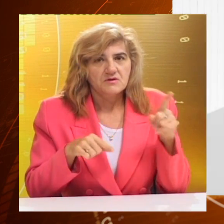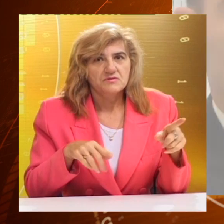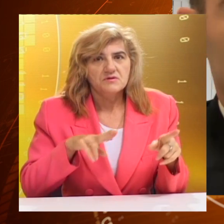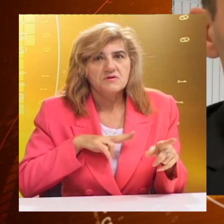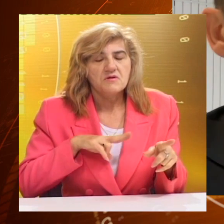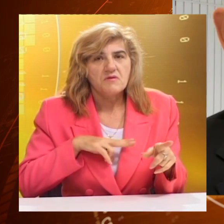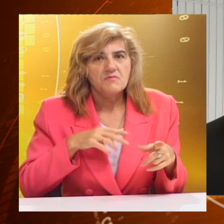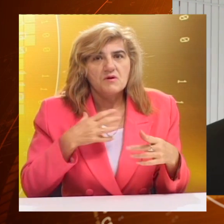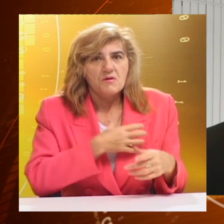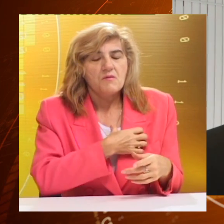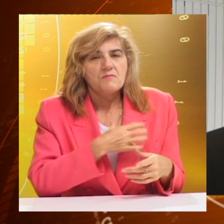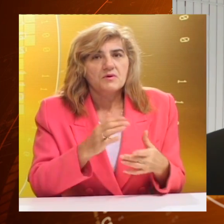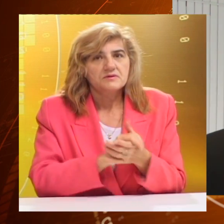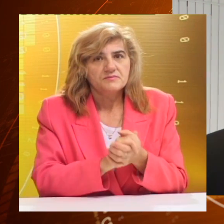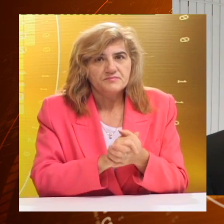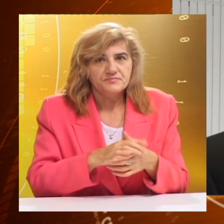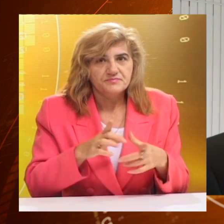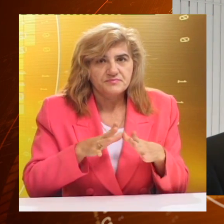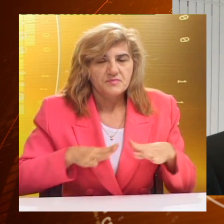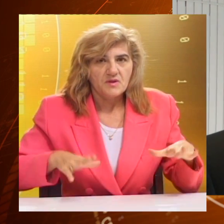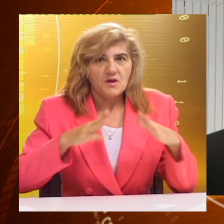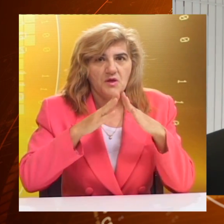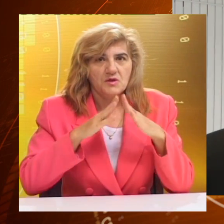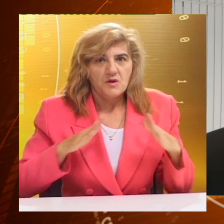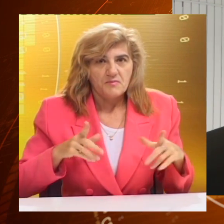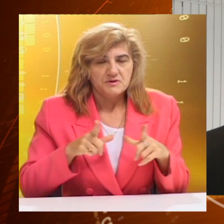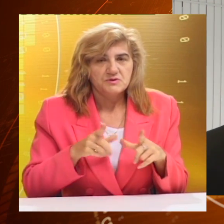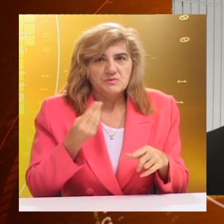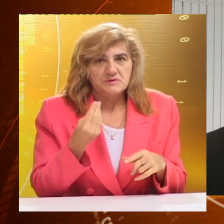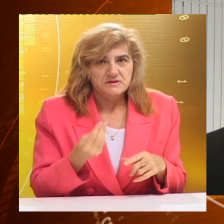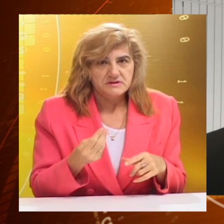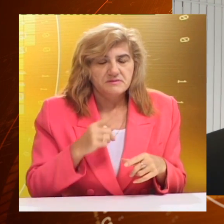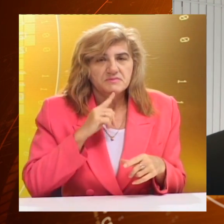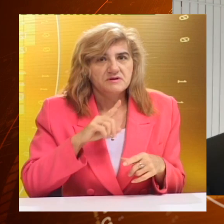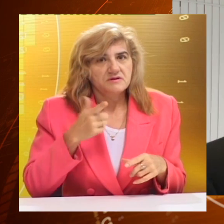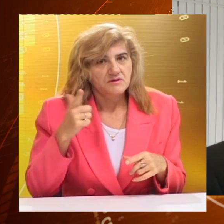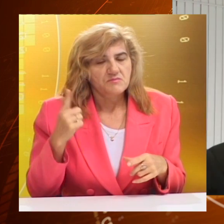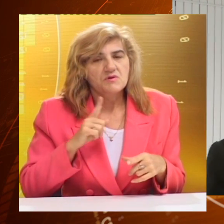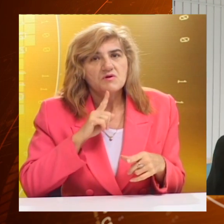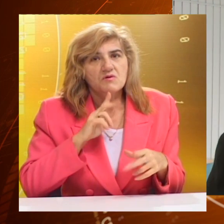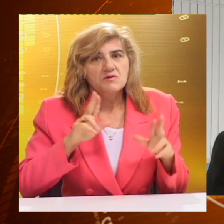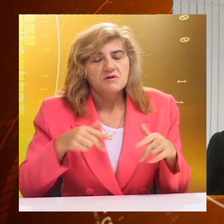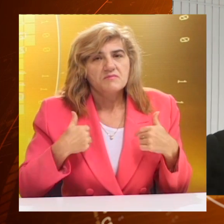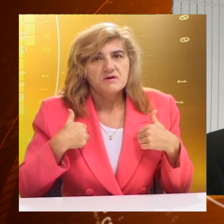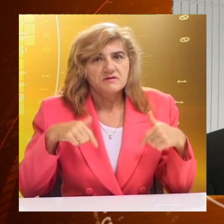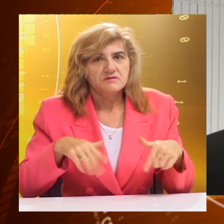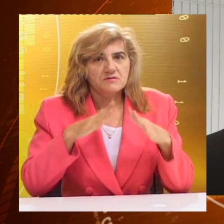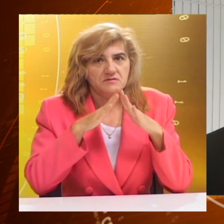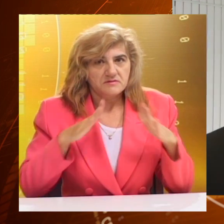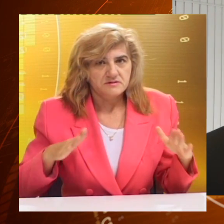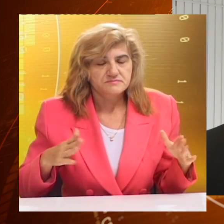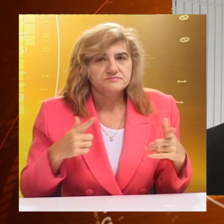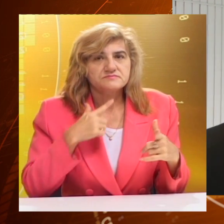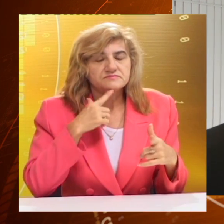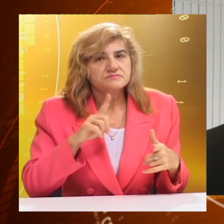informatika. Fakultet ima prilično uspešnu i bogatu saradnju sa kompanijama domaćim u Srbiji, naravno stranim kompanijama koje postoje na našem